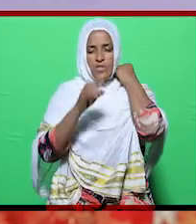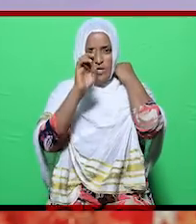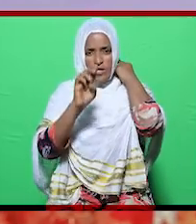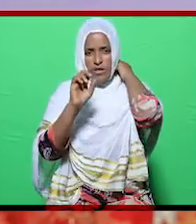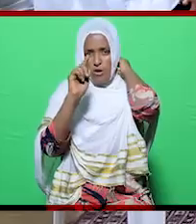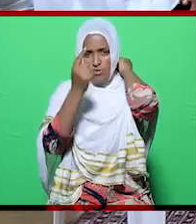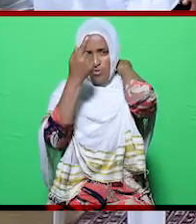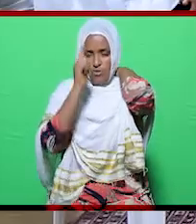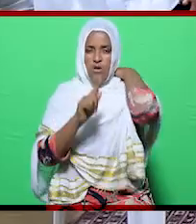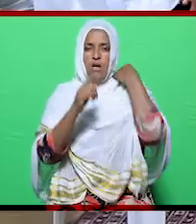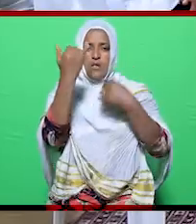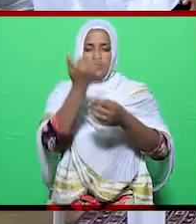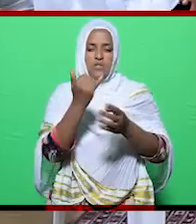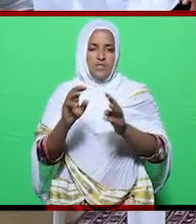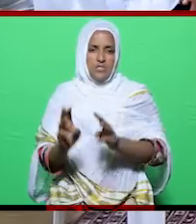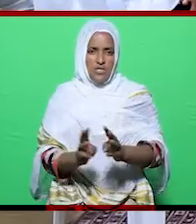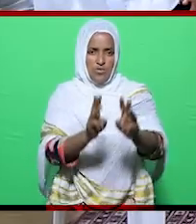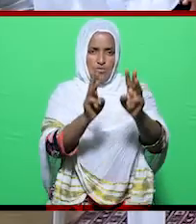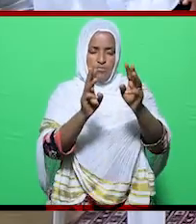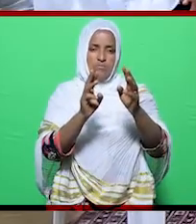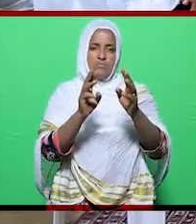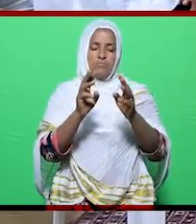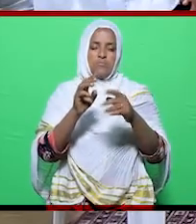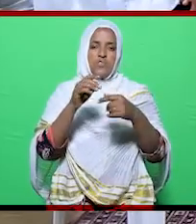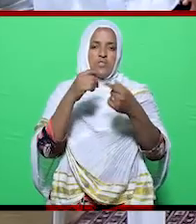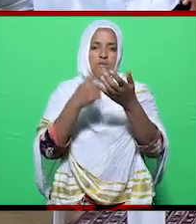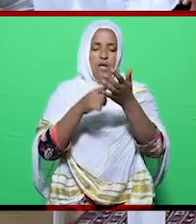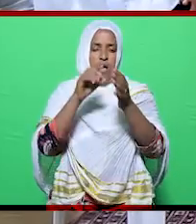ይሄ የቤተክርስቲያን የቅዱሳት ሥዕላት